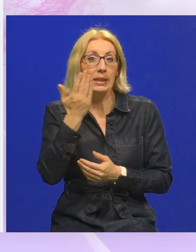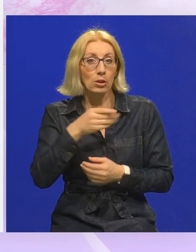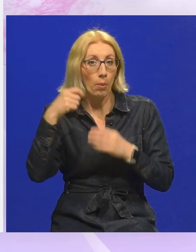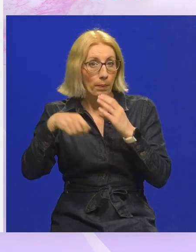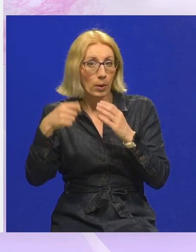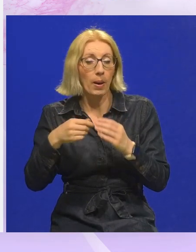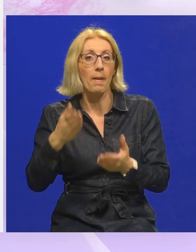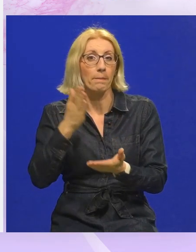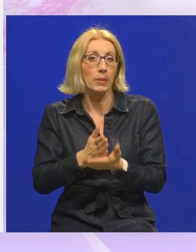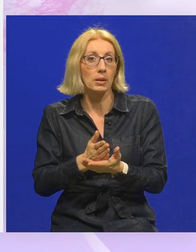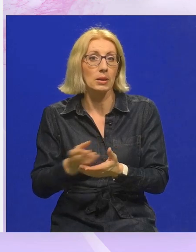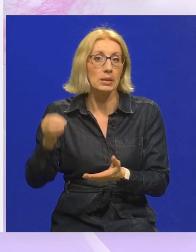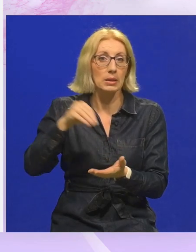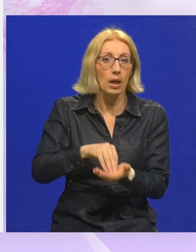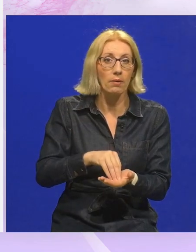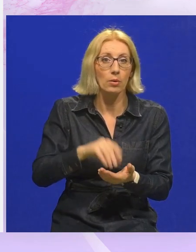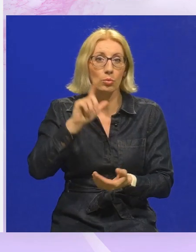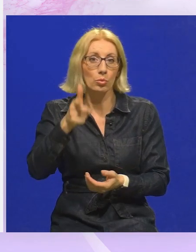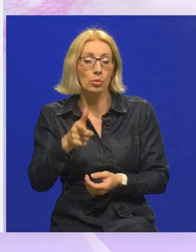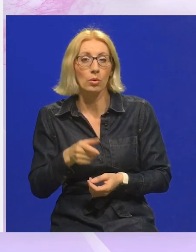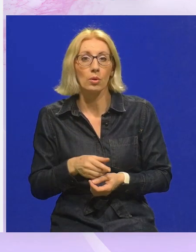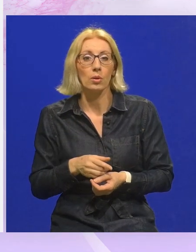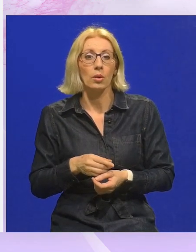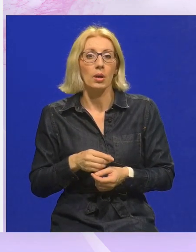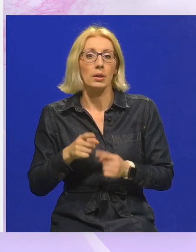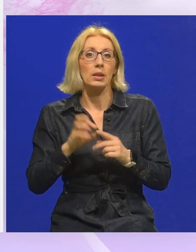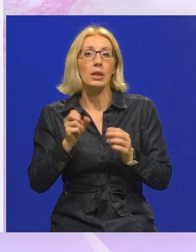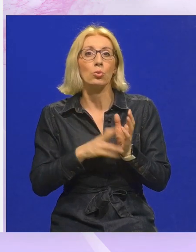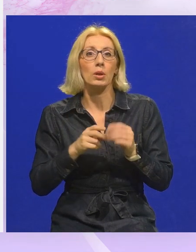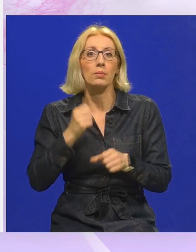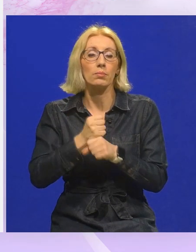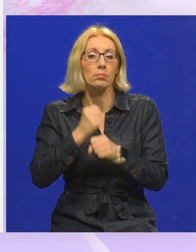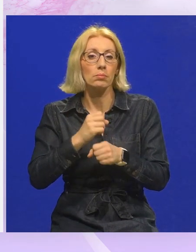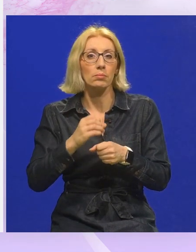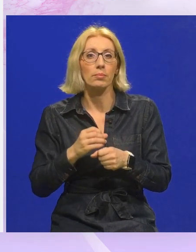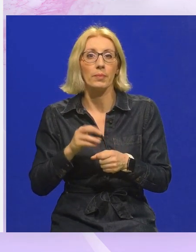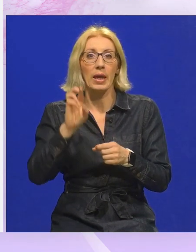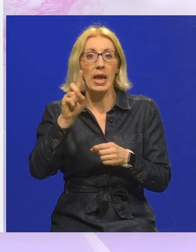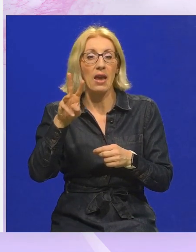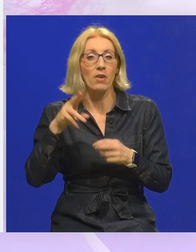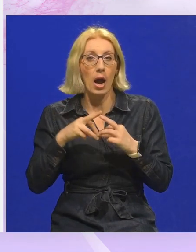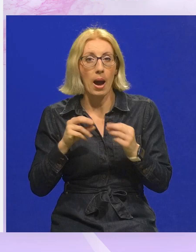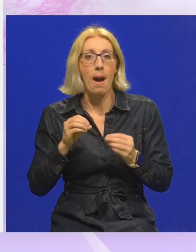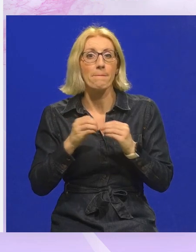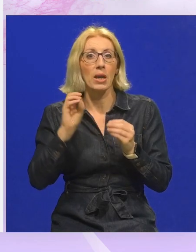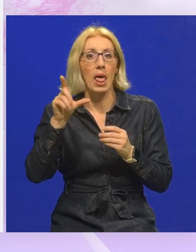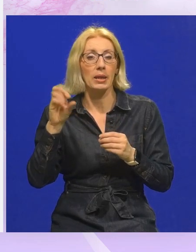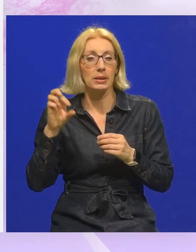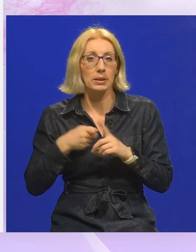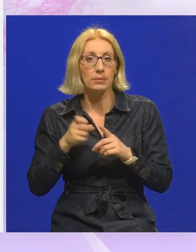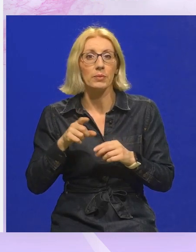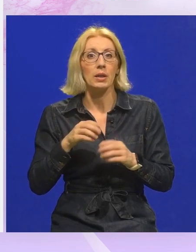će biti predstavljene vjerojatno u nekom drugom trenutku. Njih su izrađivale kolegica Eva Brlek i Zvijezdana